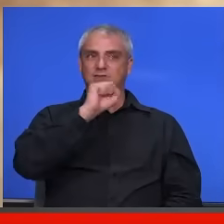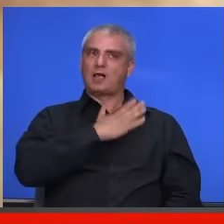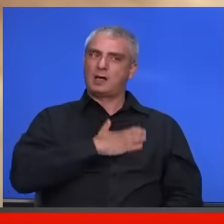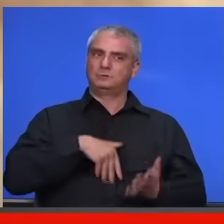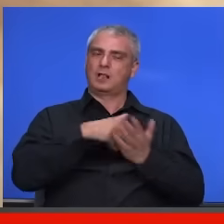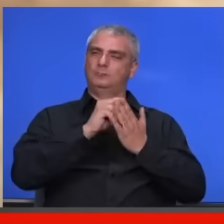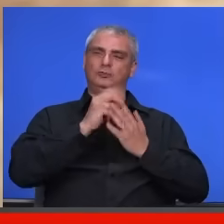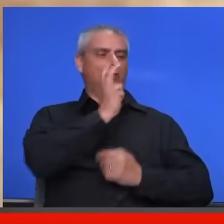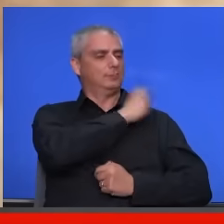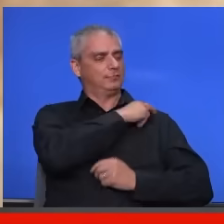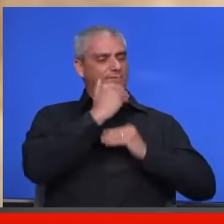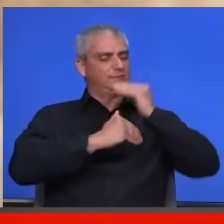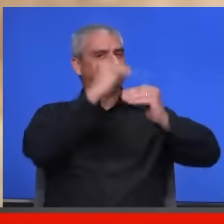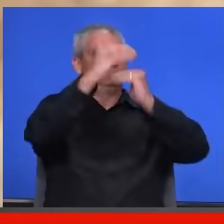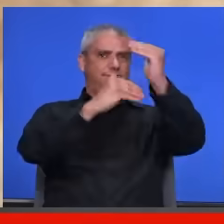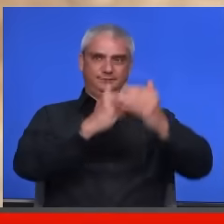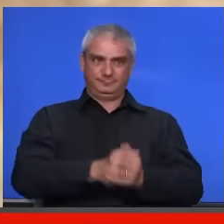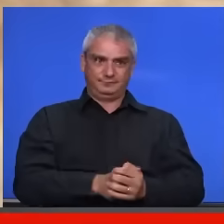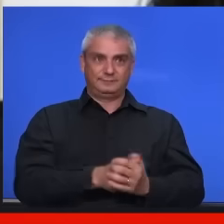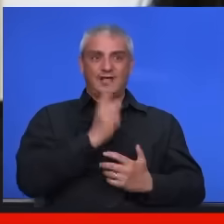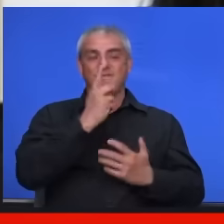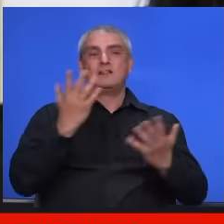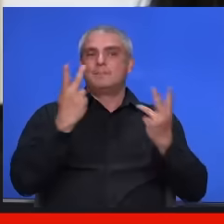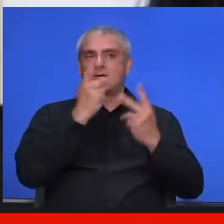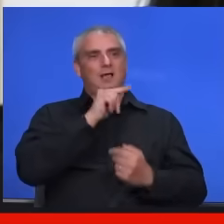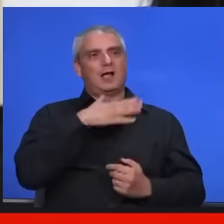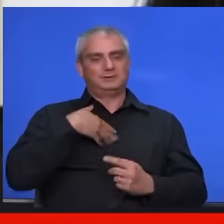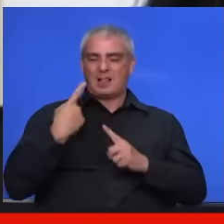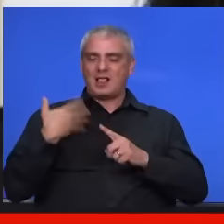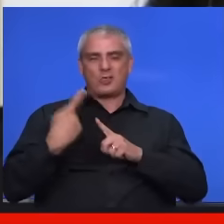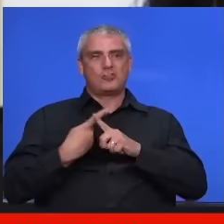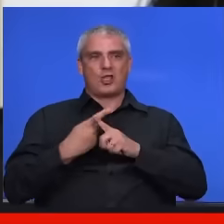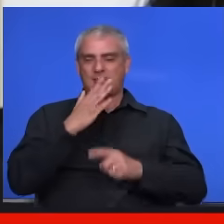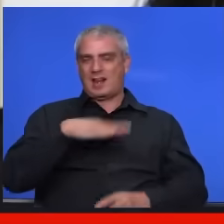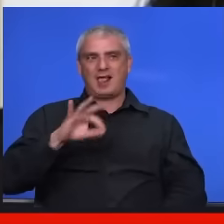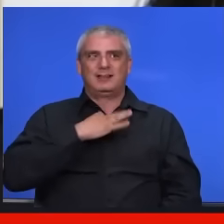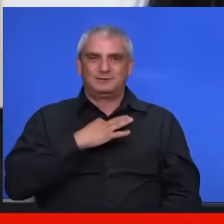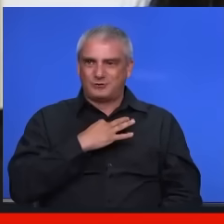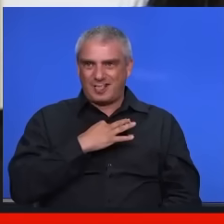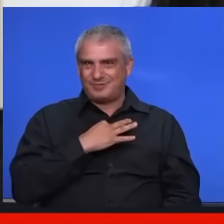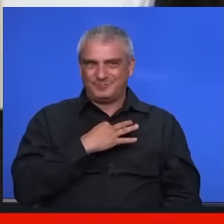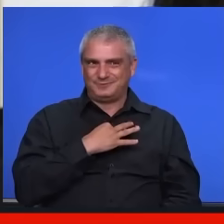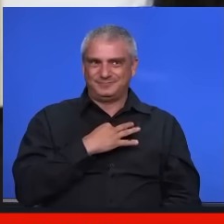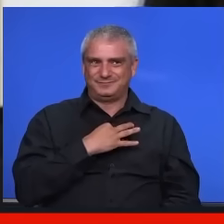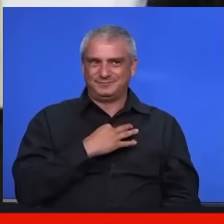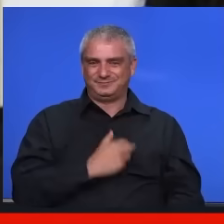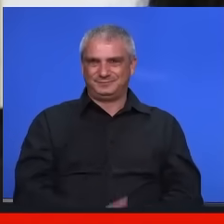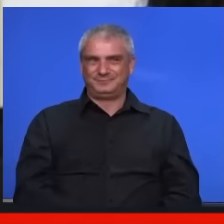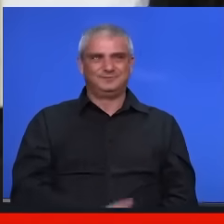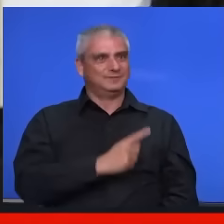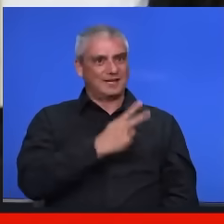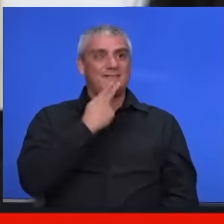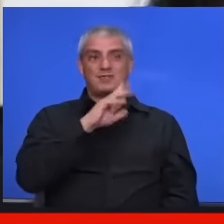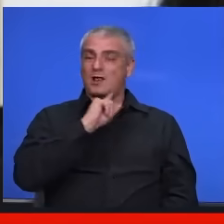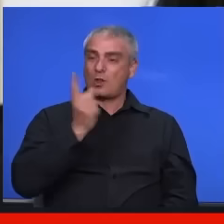להמשיך בשרשרת הפיקוד, אבל בעיקר היא רצתה להיות דודה לילדים שלנו. היא הבטיחה